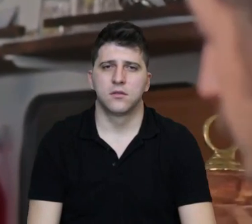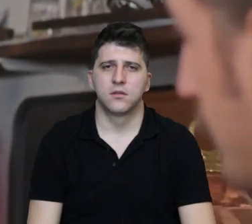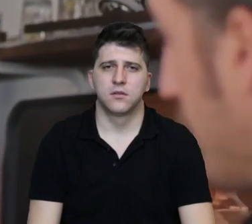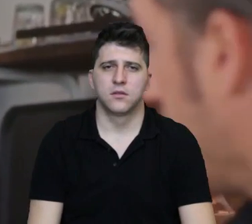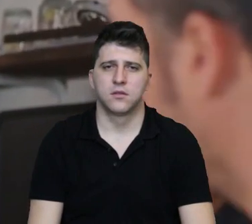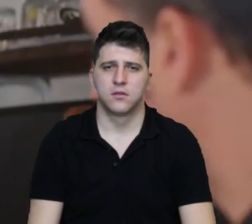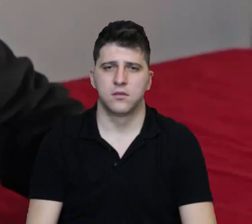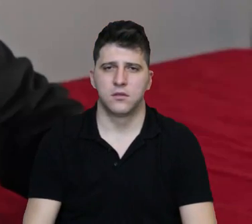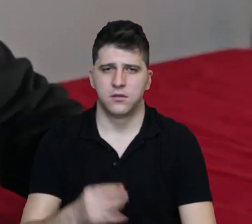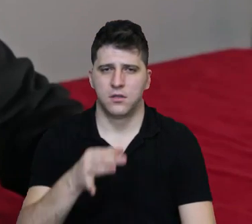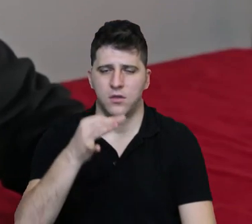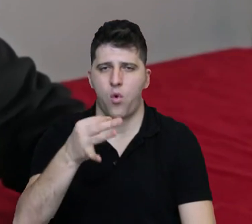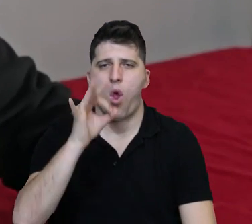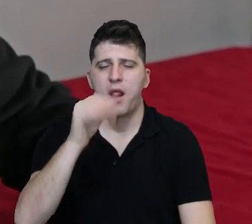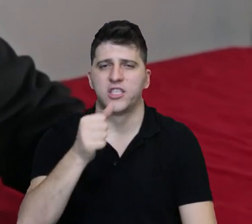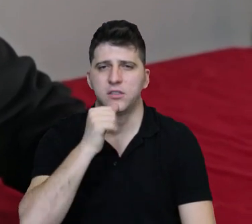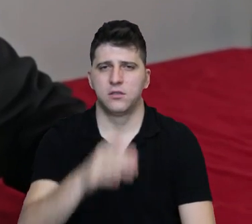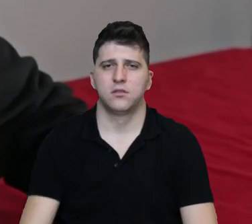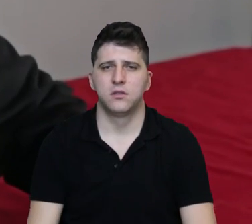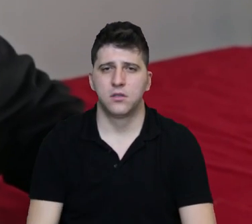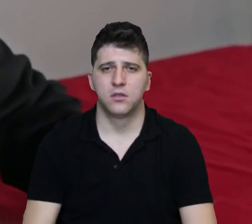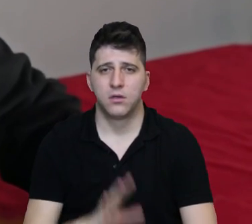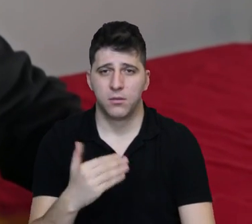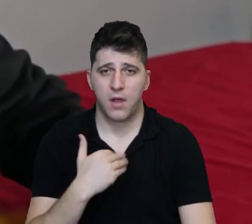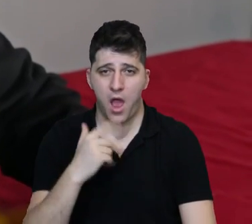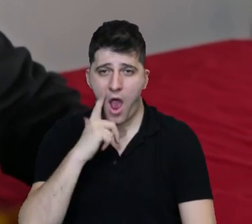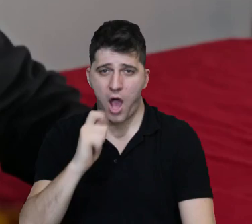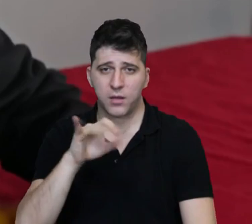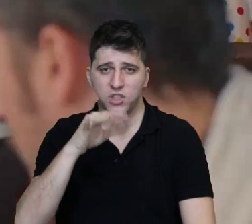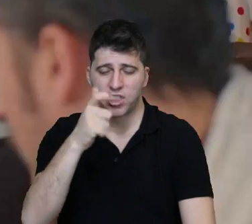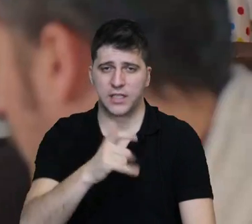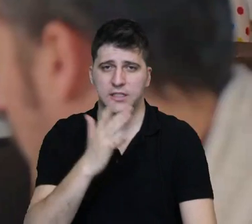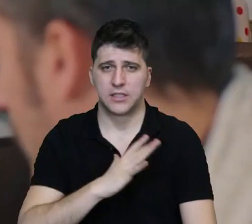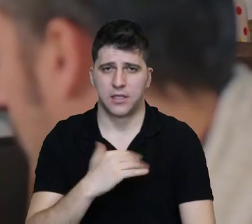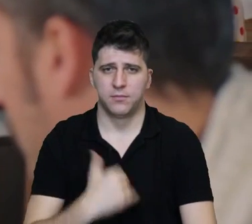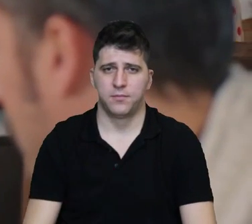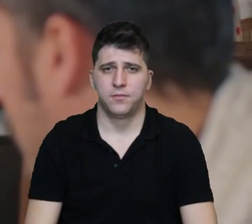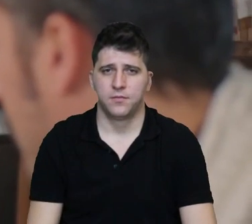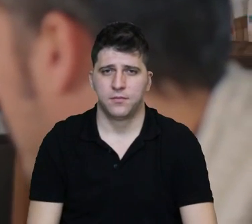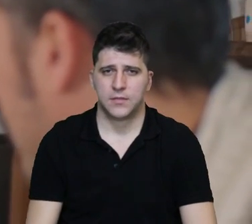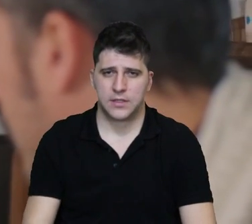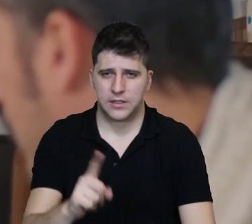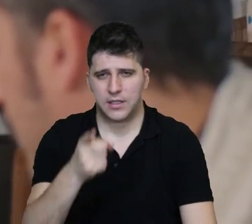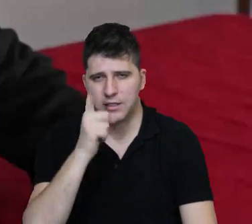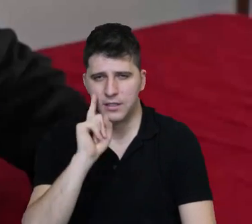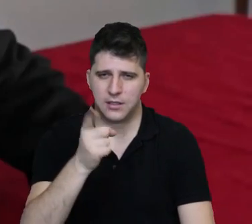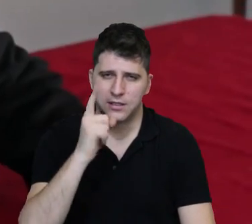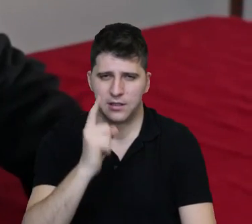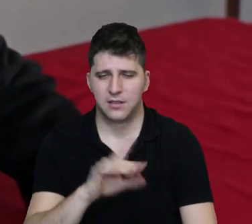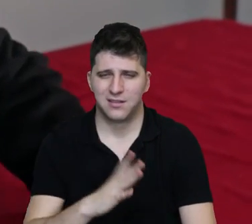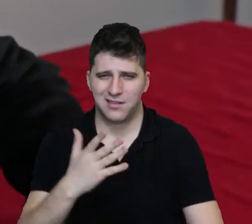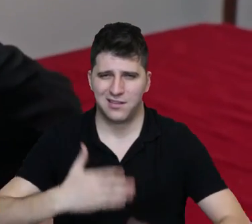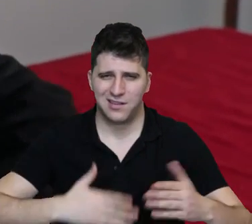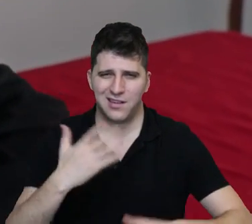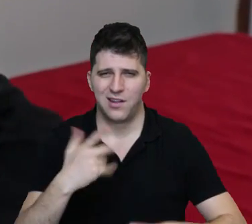Al, avalet iç. Uzattı. Ama ben delikanlı çay istemiştim. Seni gidip çakma kabadayı seni, al içine.